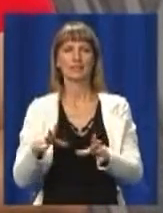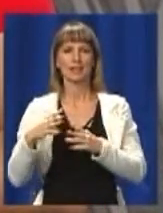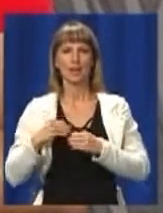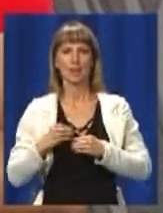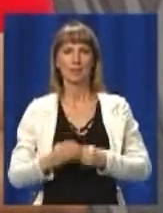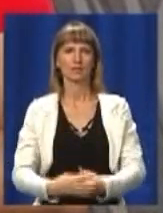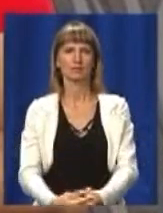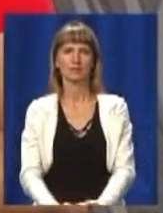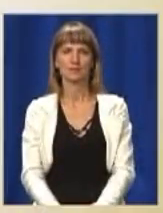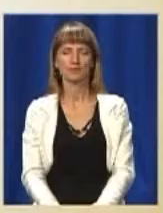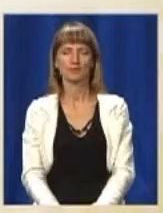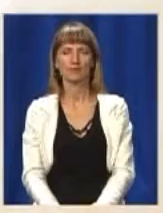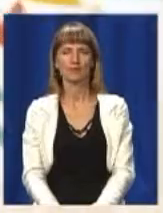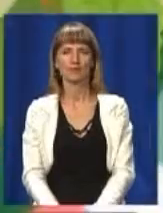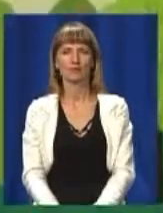нами.